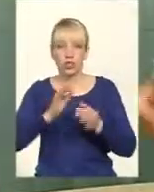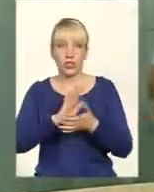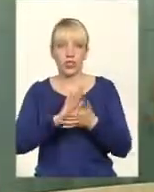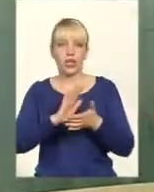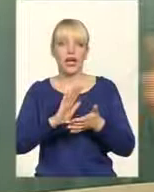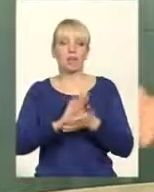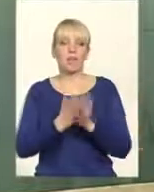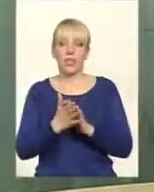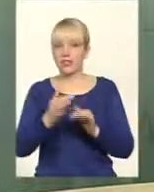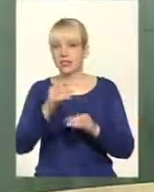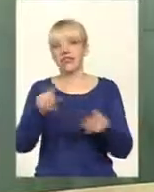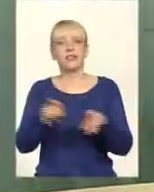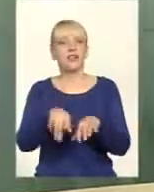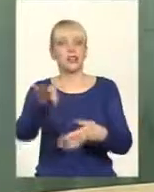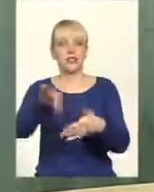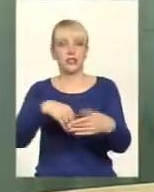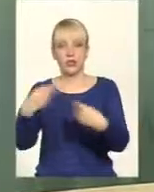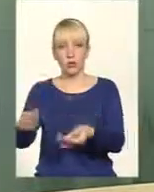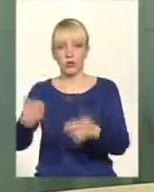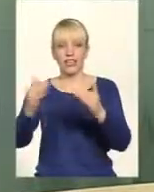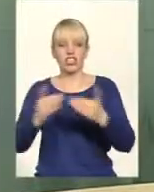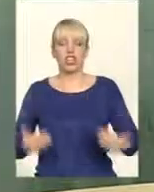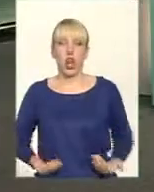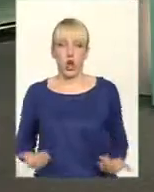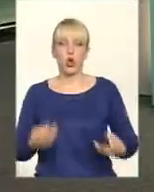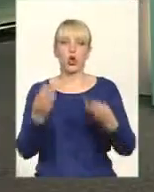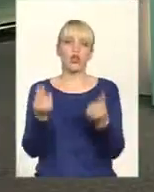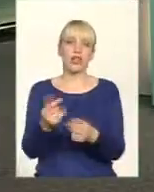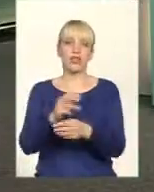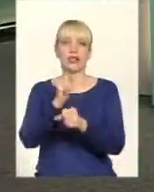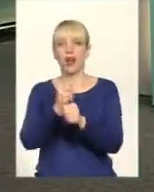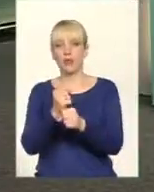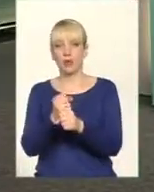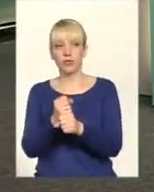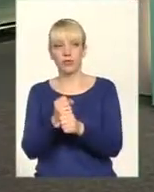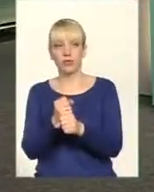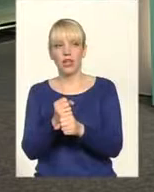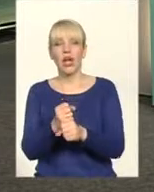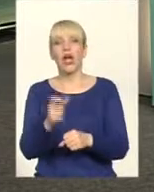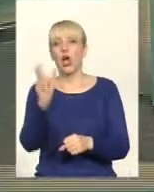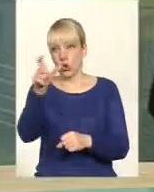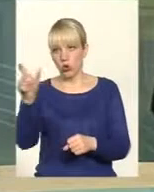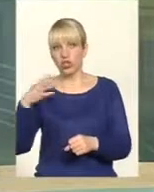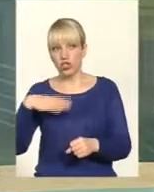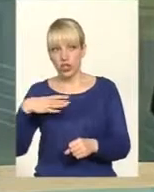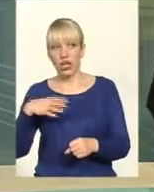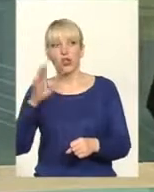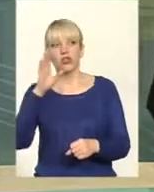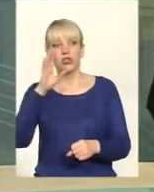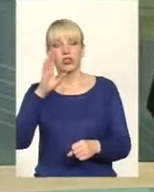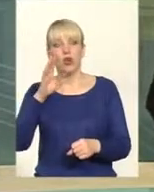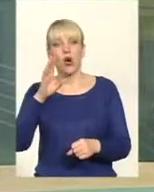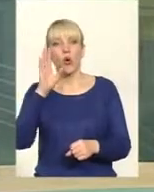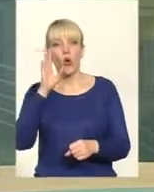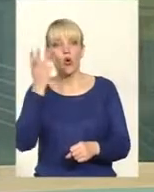и работу сразу там, и так далее, и так далее. Тобто вони тільки чекають того моменту, коли ослабнуть путінівські війська і коли Україна зможе їх